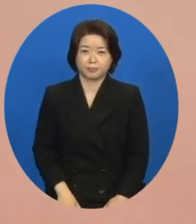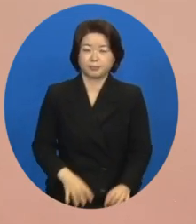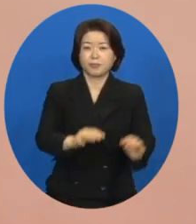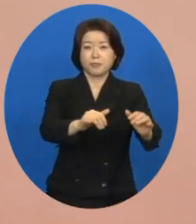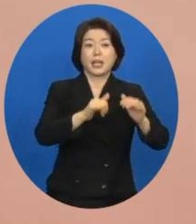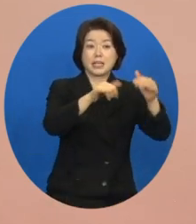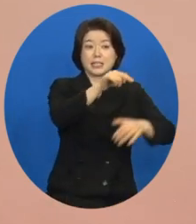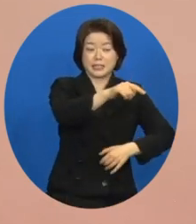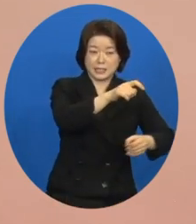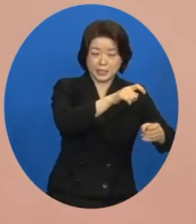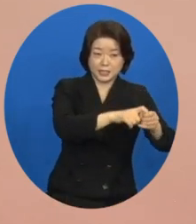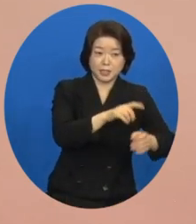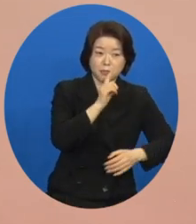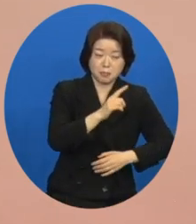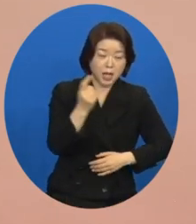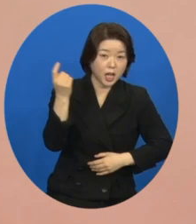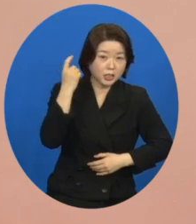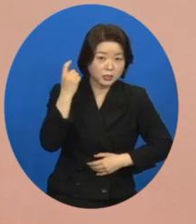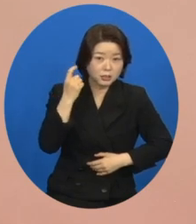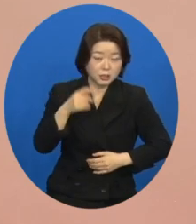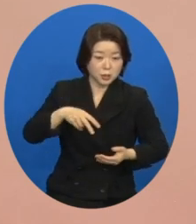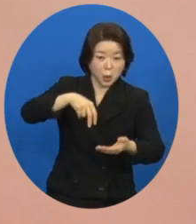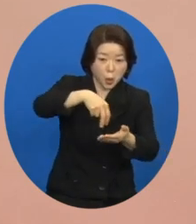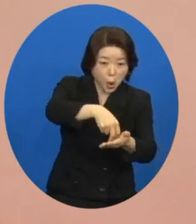세상적 말을 알아듣고 엎드리면 되냐고.